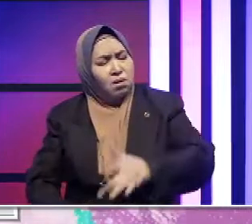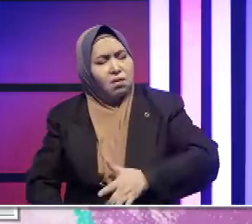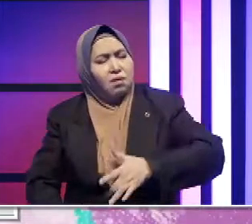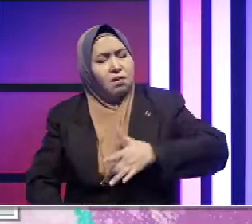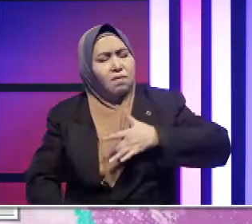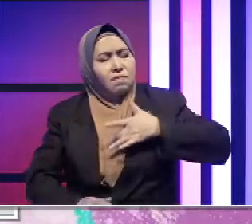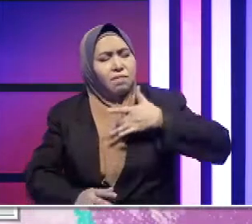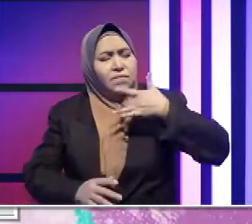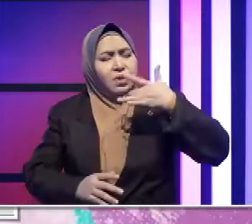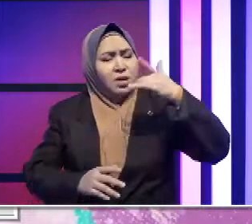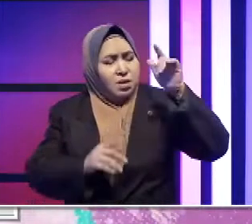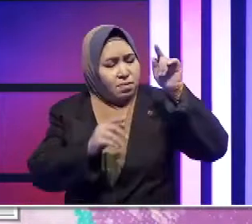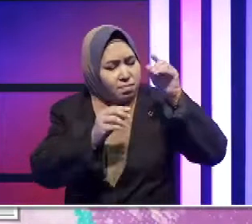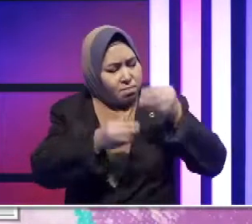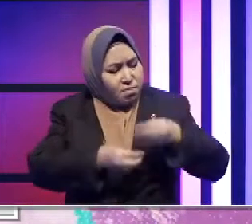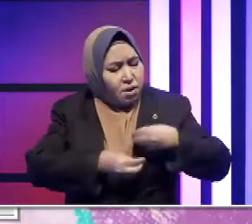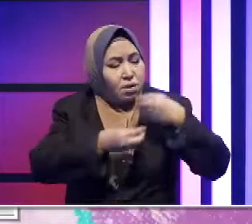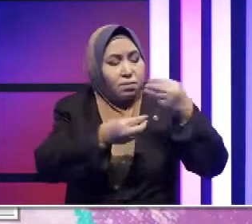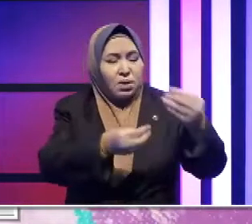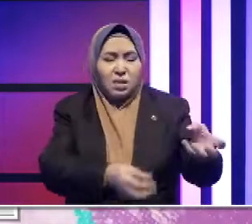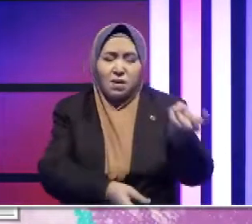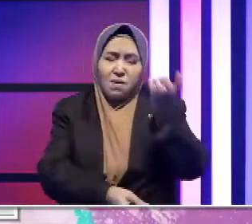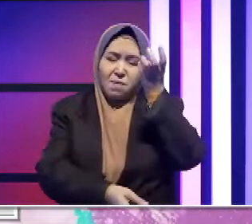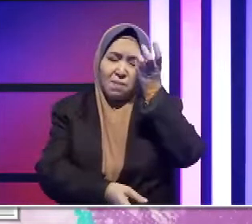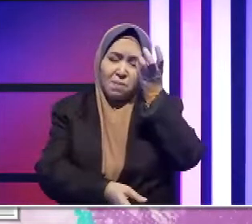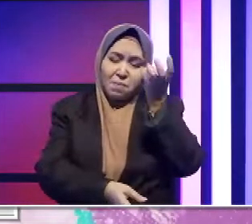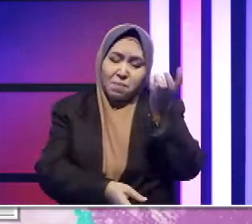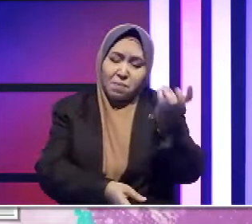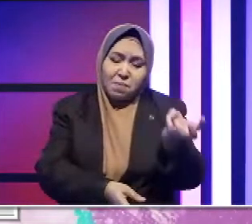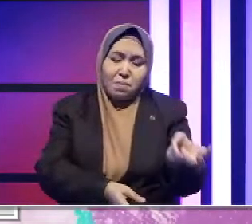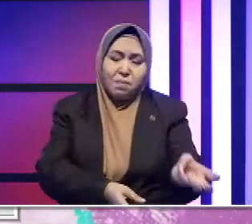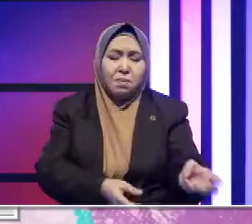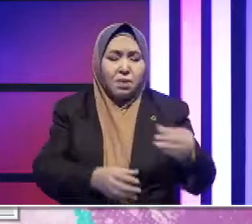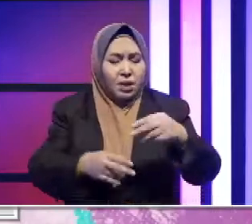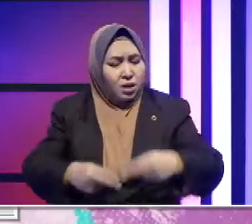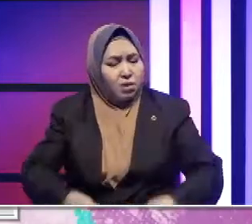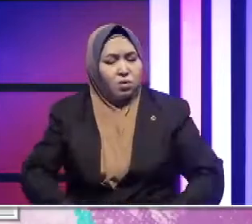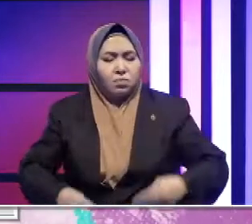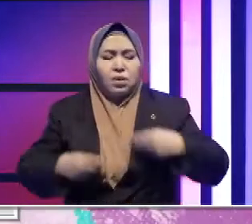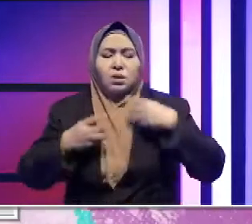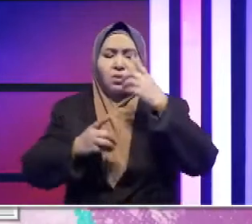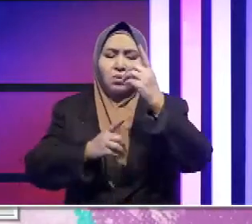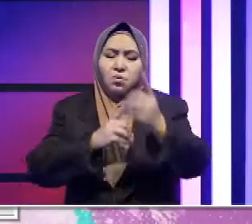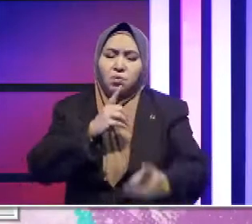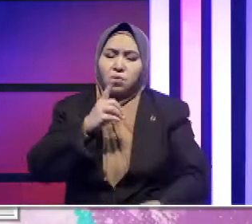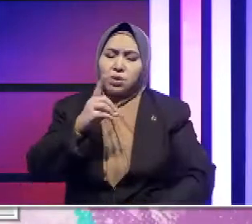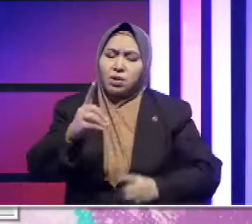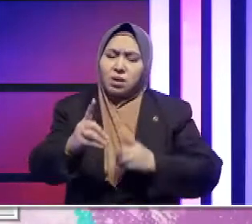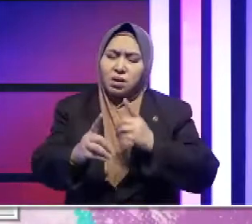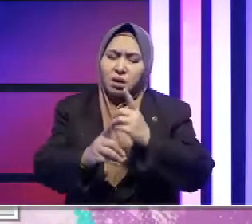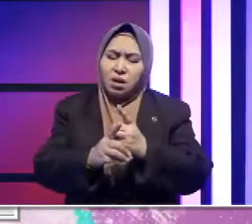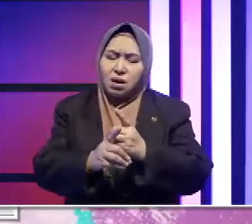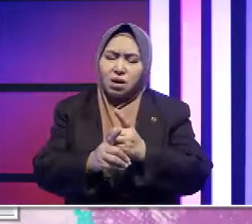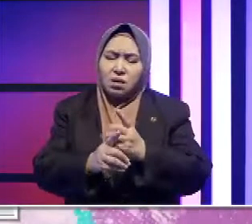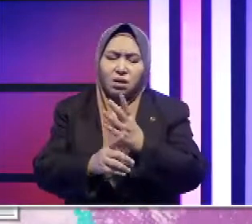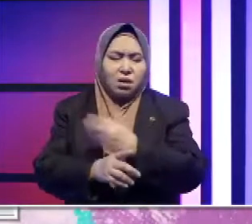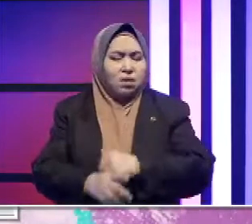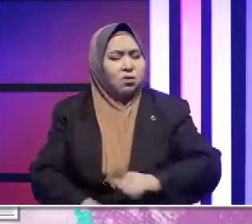فأذاقهم الله الخزي في الحياة الدنيا